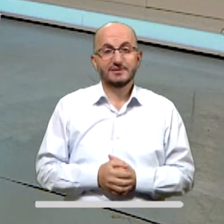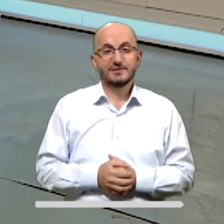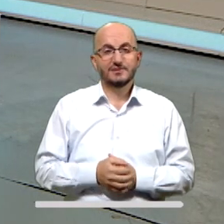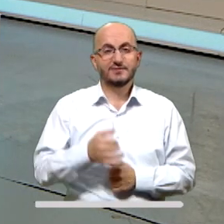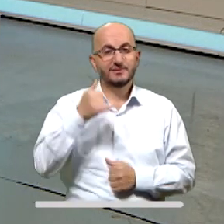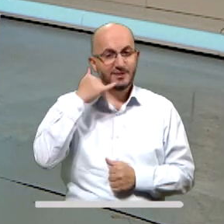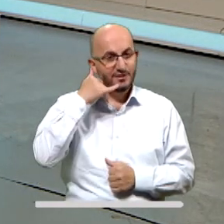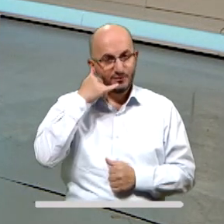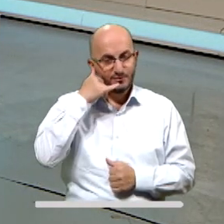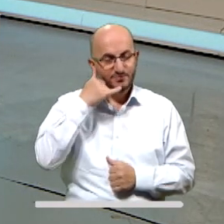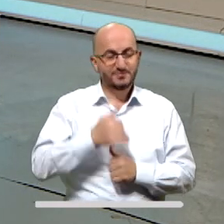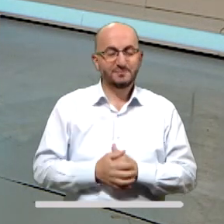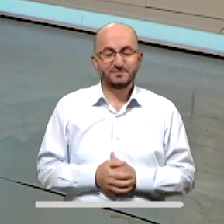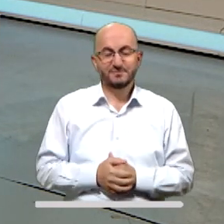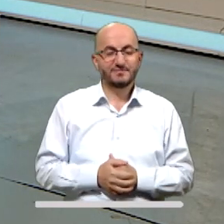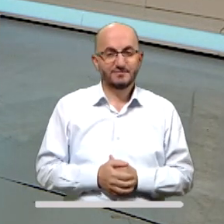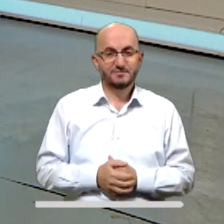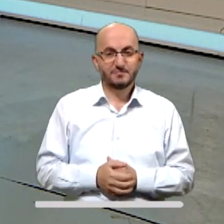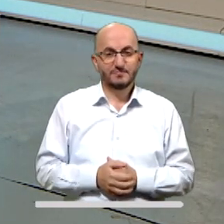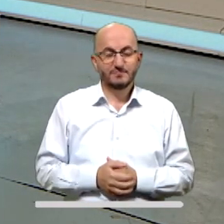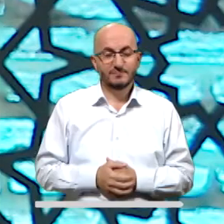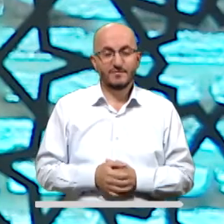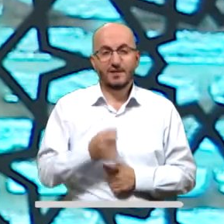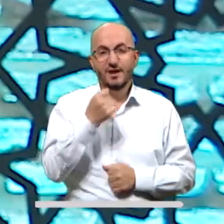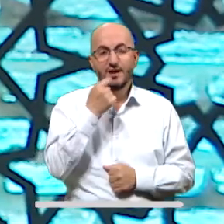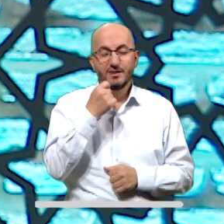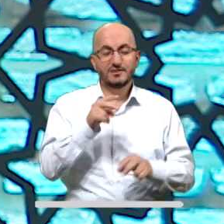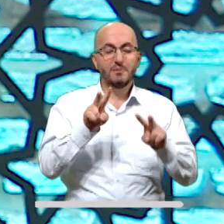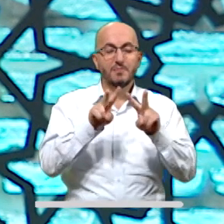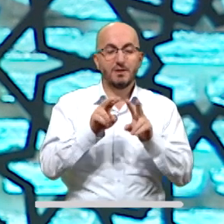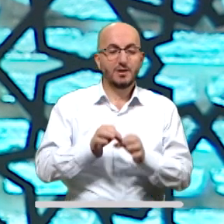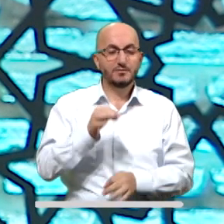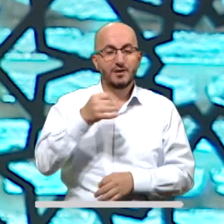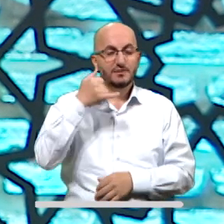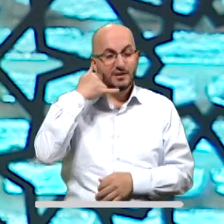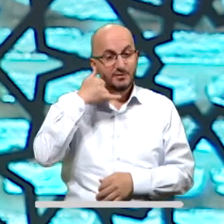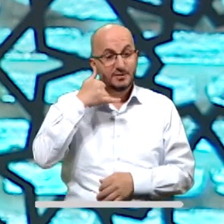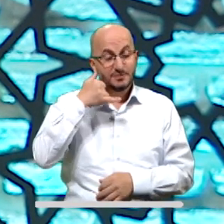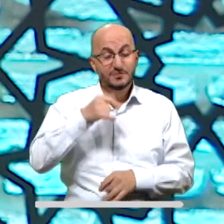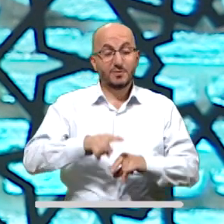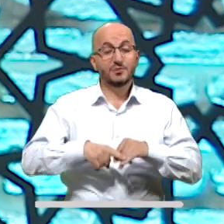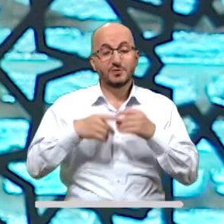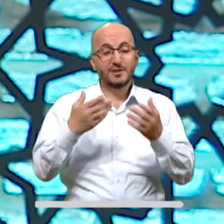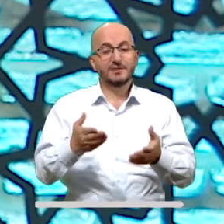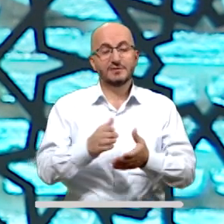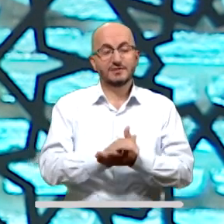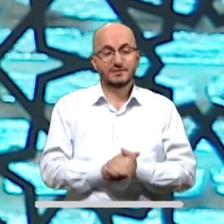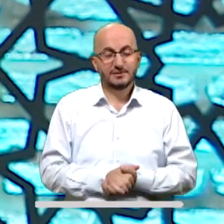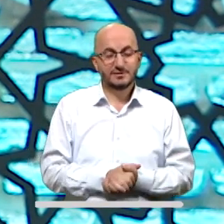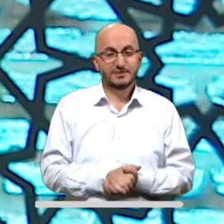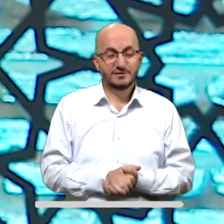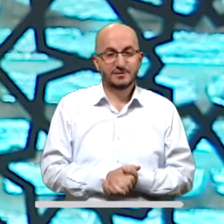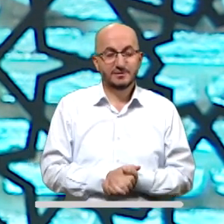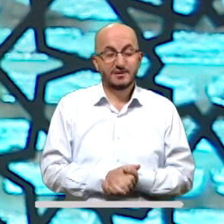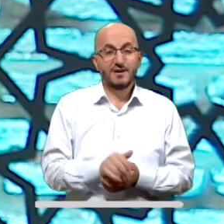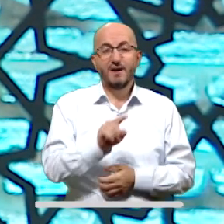telefon bağlantımız hazır muhterem hocam. Ankara'dan Mehmet Bey telefon attığımızdaymış. Hoş geldiniz Mehmet Bey. Hoş